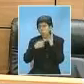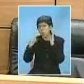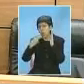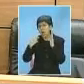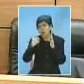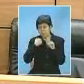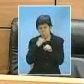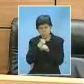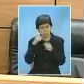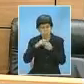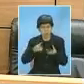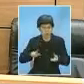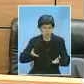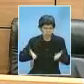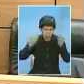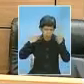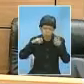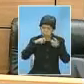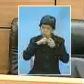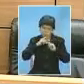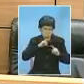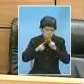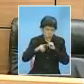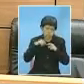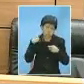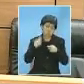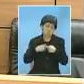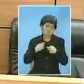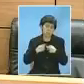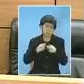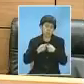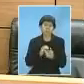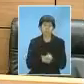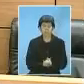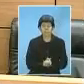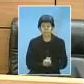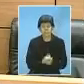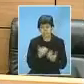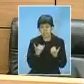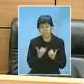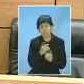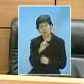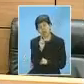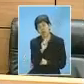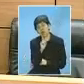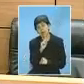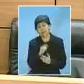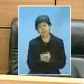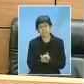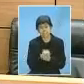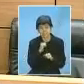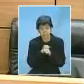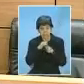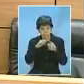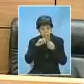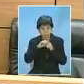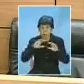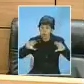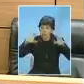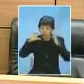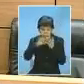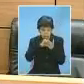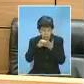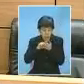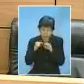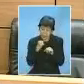ทีก็เวรคืนกันไม่ได้บ้างติดปัญหาการจาเจรจาความกันไม่ลงสุดท้ายปลายทางท่านประธานครับแนวทางการแก้ไขของรัฐบาลด้วย